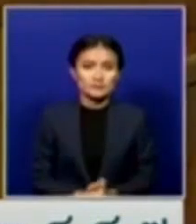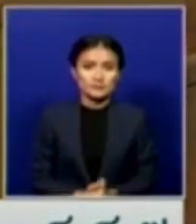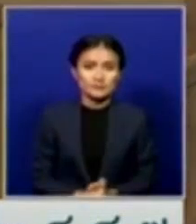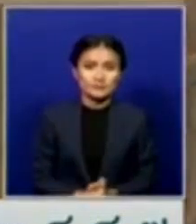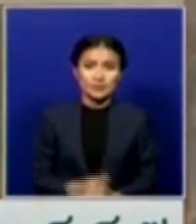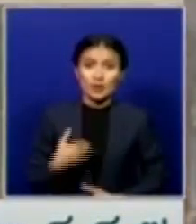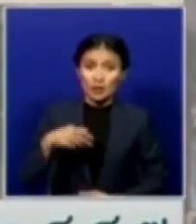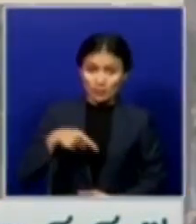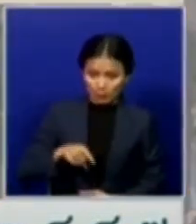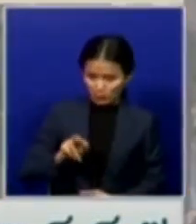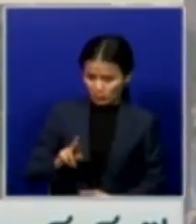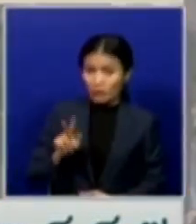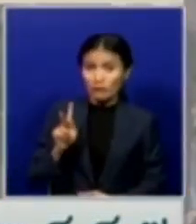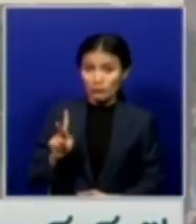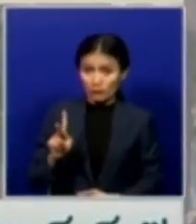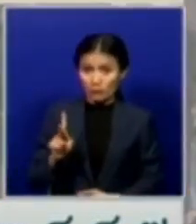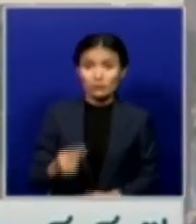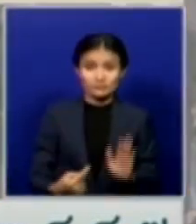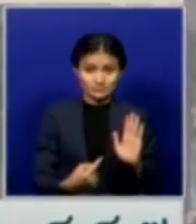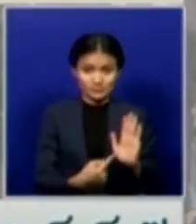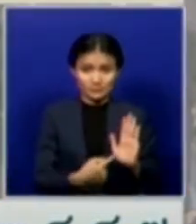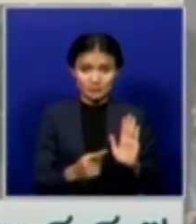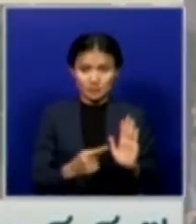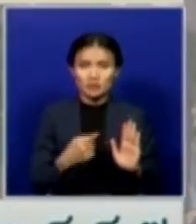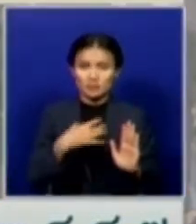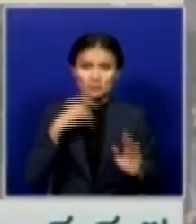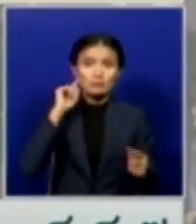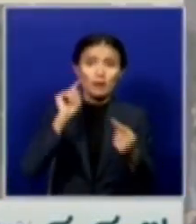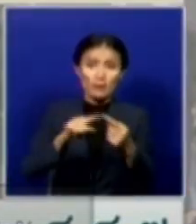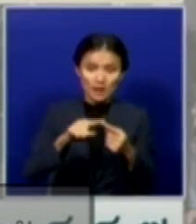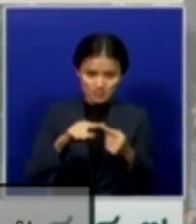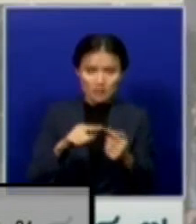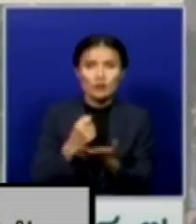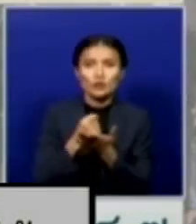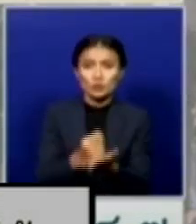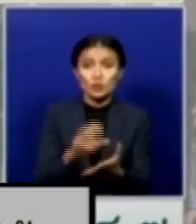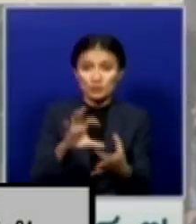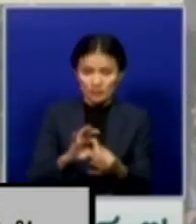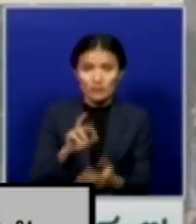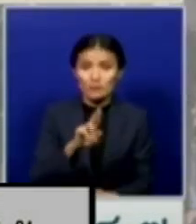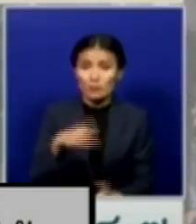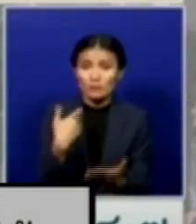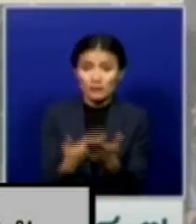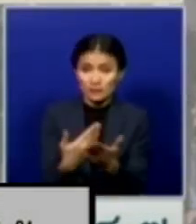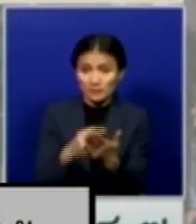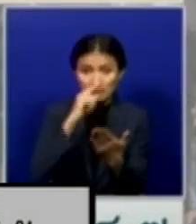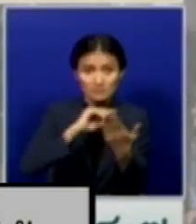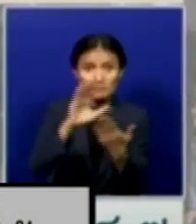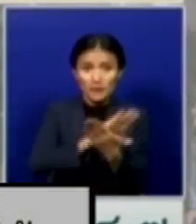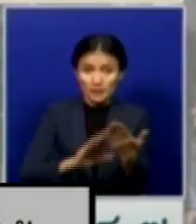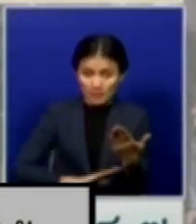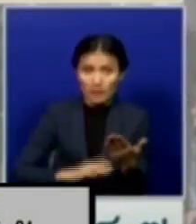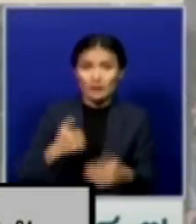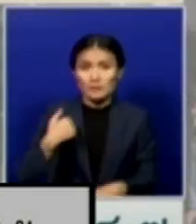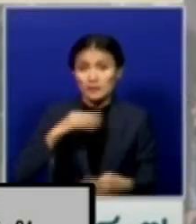พระราชกำหนดฉบับนี้มุ่งหวังที่ดูแลรักษาเสถียรภาพของระบบการเงินไทยตามแนวคิดดังนี้ 1. มาตรการช่วยเหลือตามพระราชก